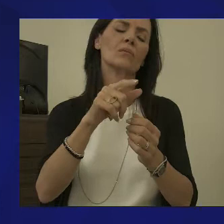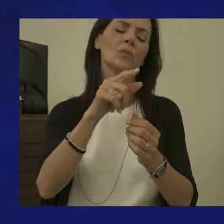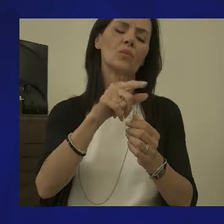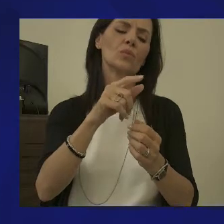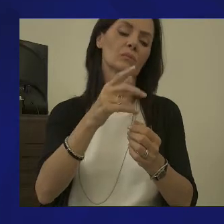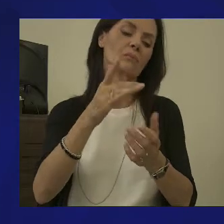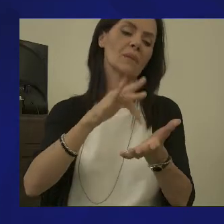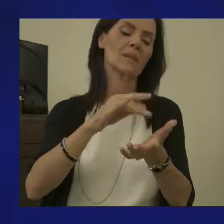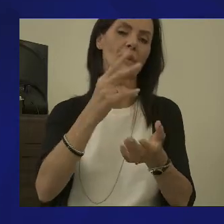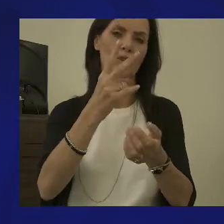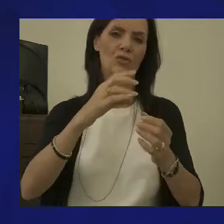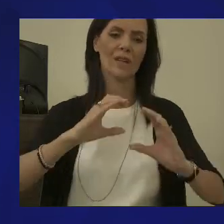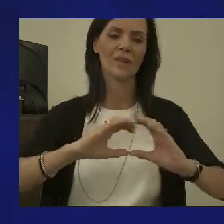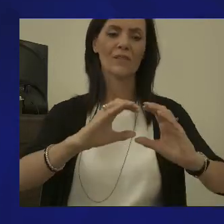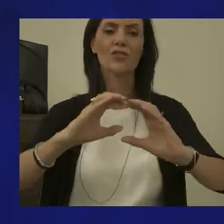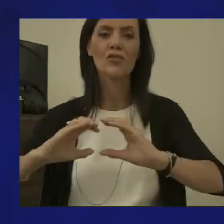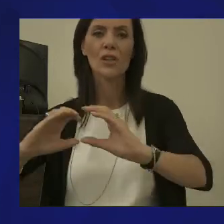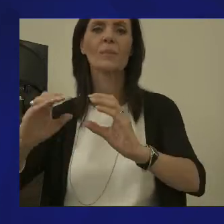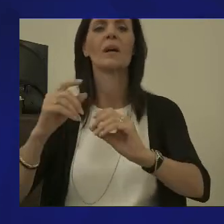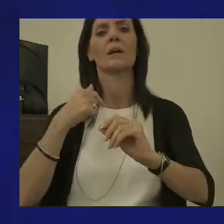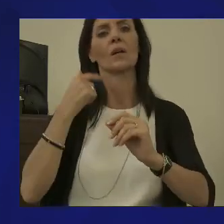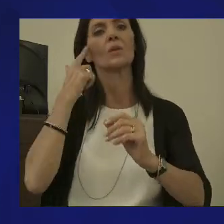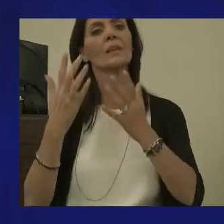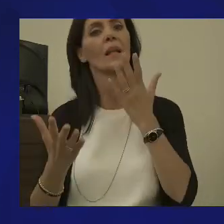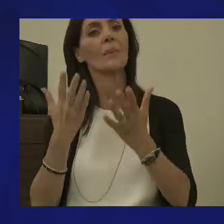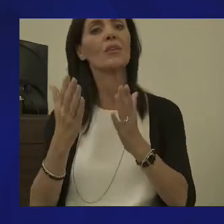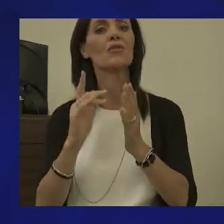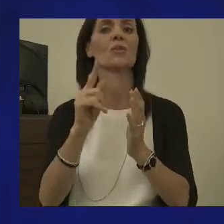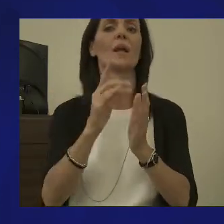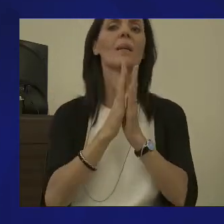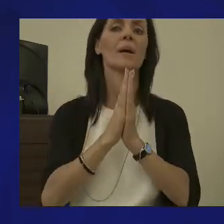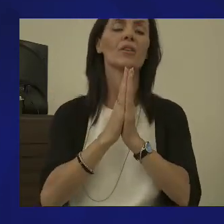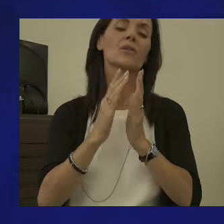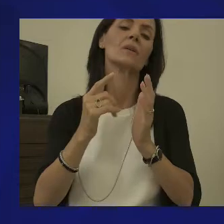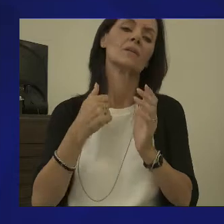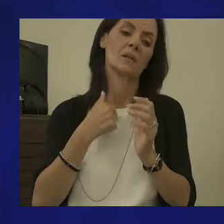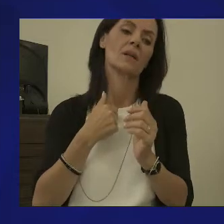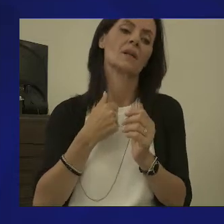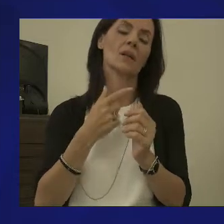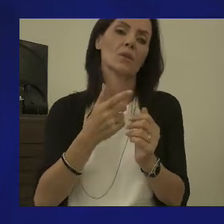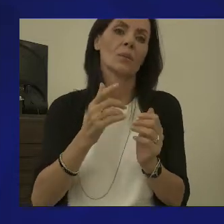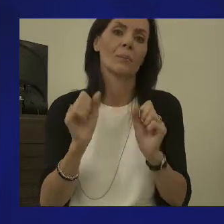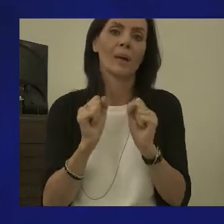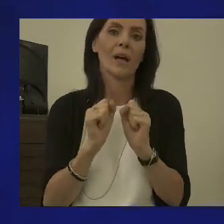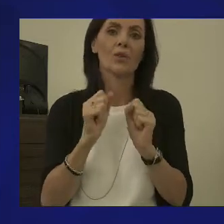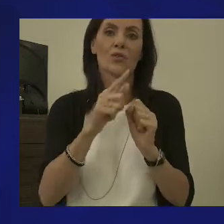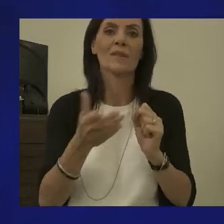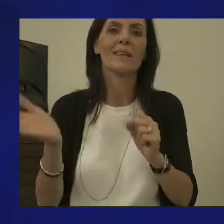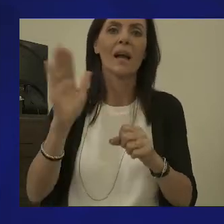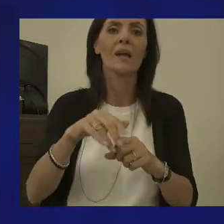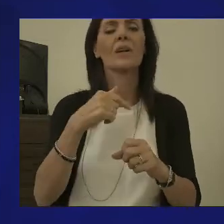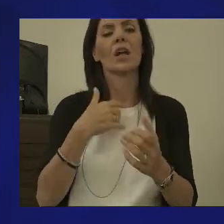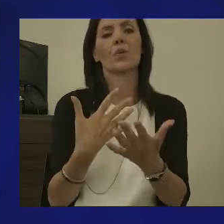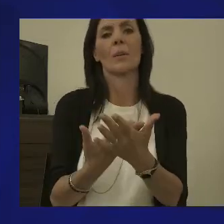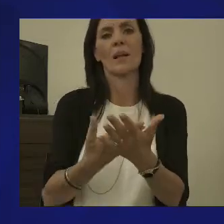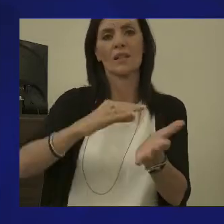נמצא בין שני כבישים. אנחנו התלבטנו לא מעט לגבי הבקשה הזאת, פחדנו שזה יחריף את המטרד, ובסופו של דבר